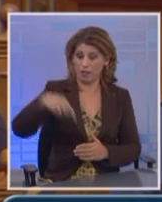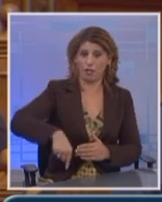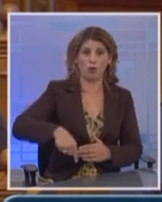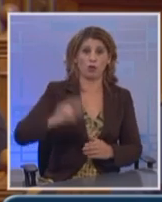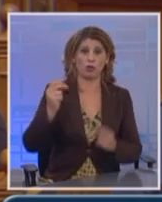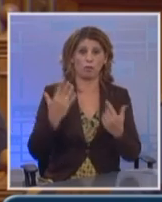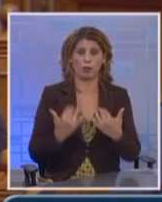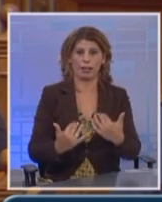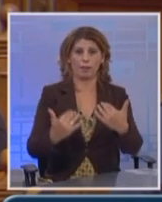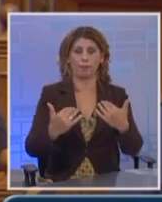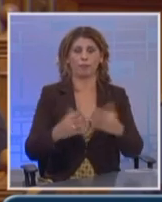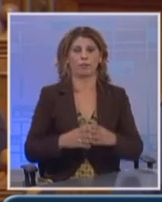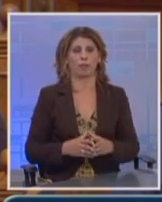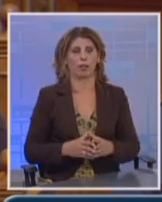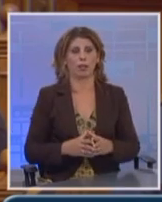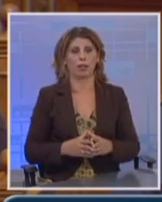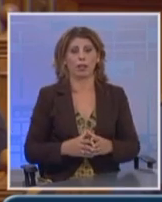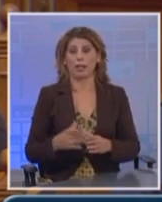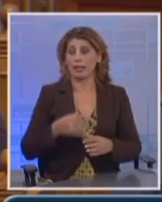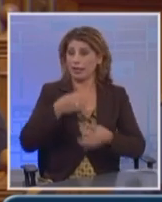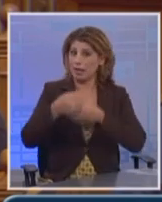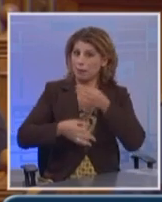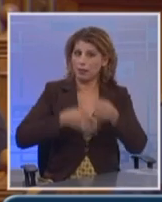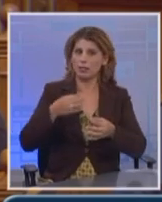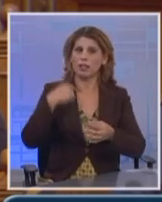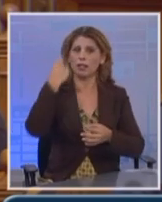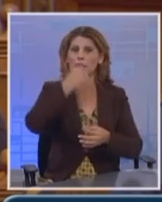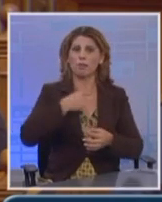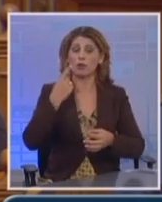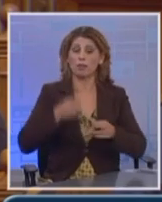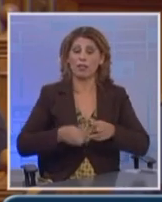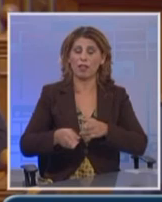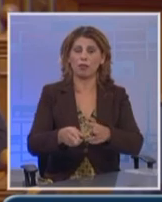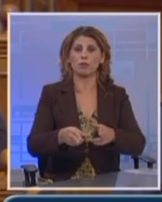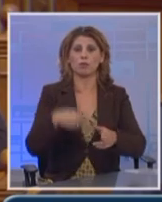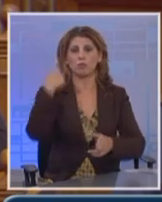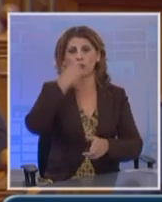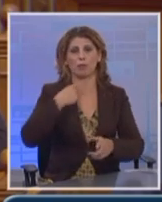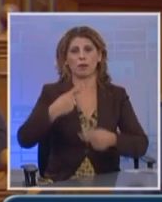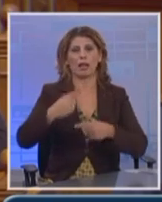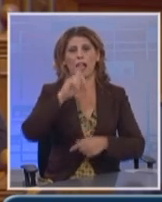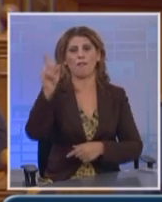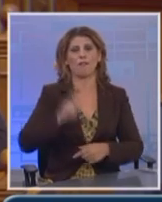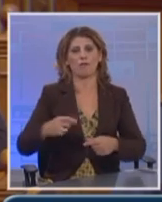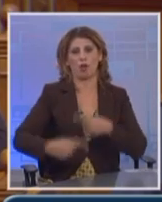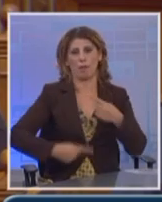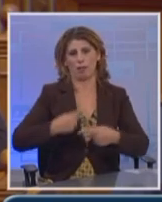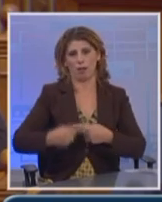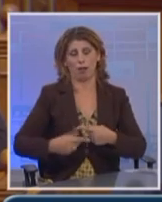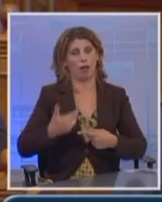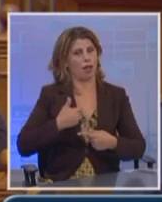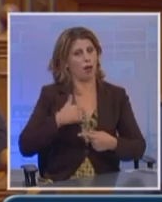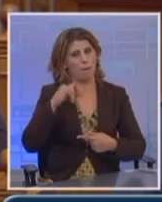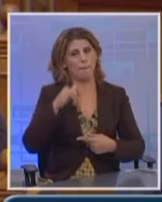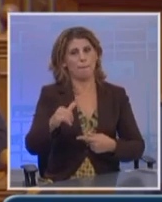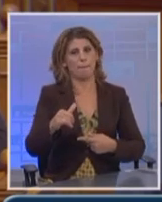Βουλή για να μιλήσετε για προσωπικές διαδρομές και για προσωπικά βιώματα. Εγώ θα ασχολούμαι